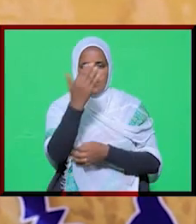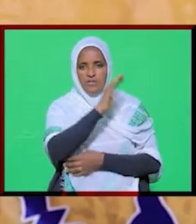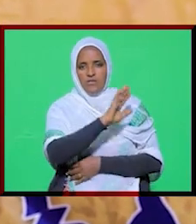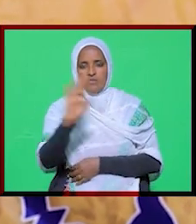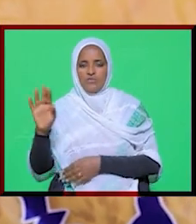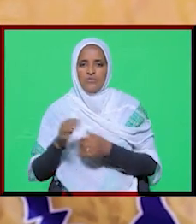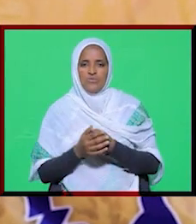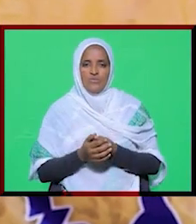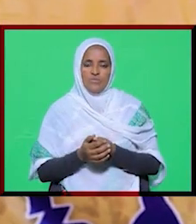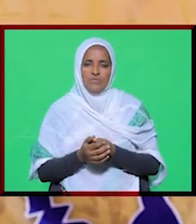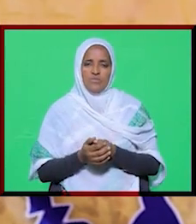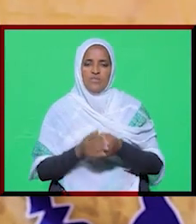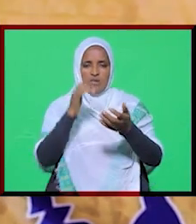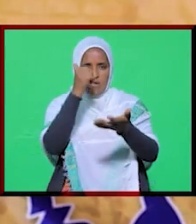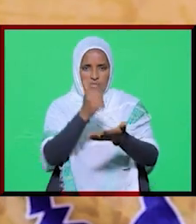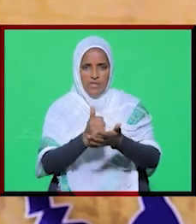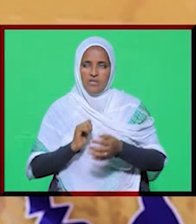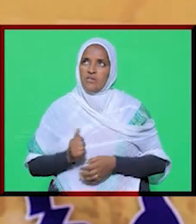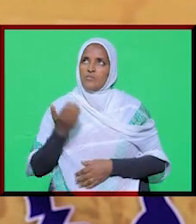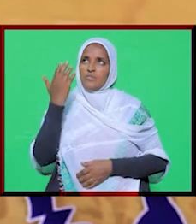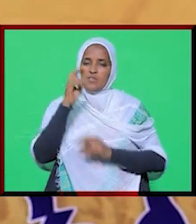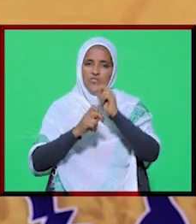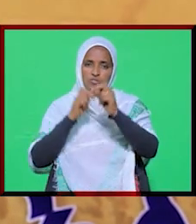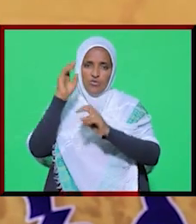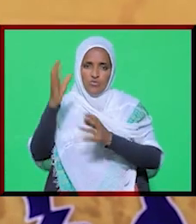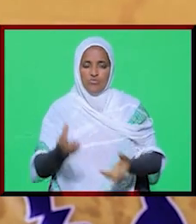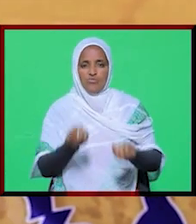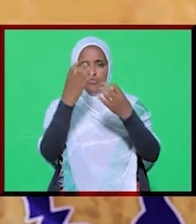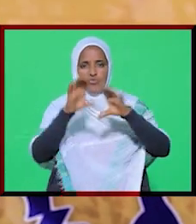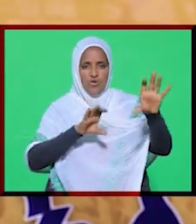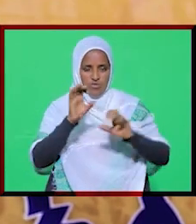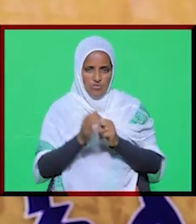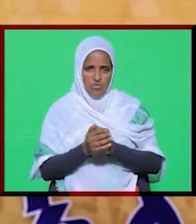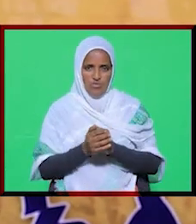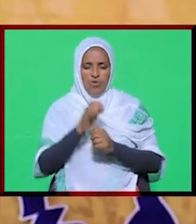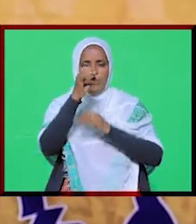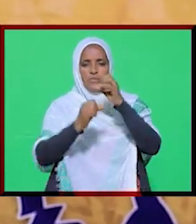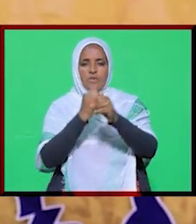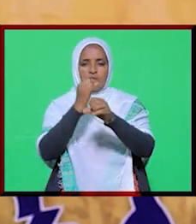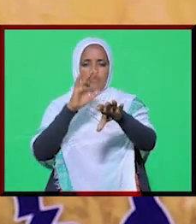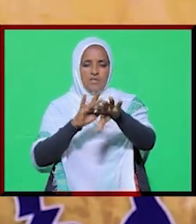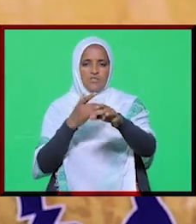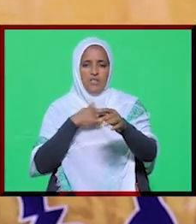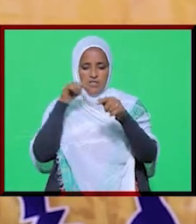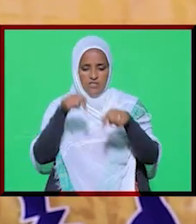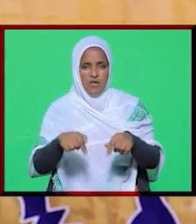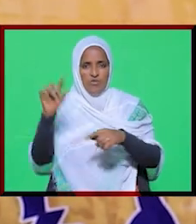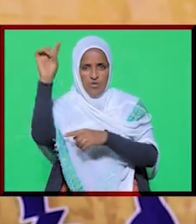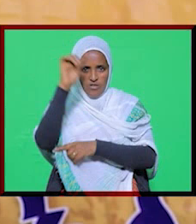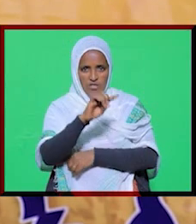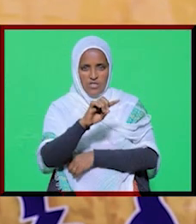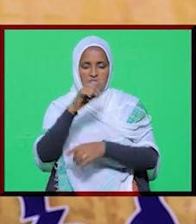እንደምናደራችሁ አሜን ምህረት ቸርነቱን አብዝቶ በእድሜያችን ላይ የዛሬዋን